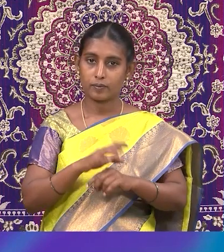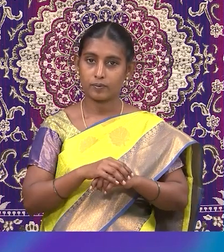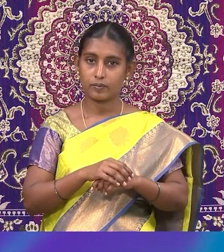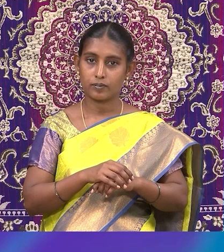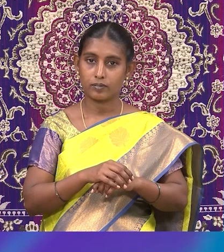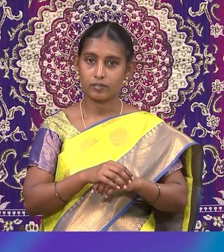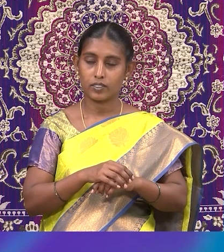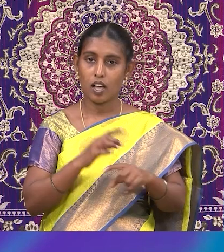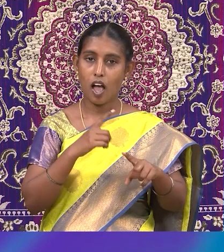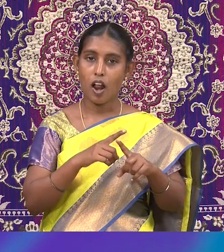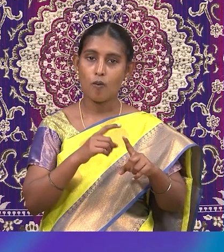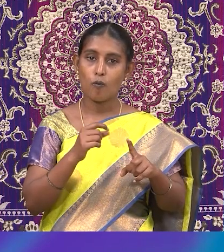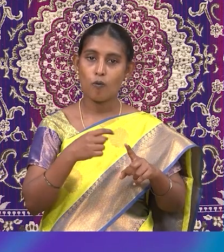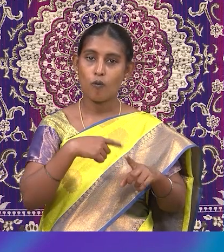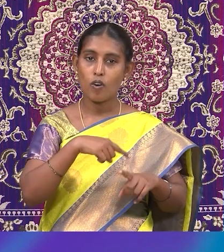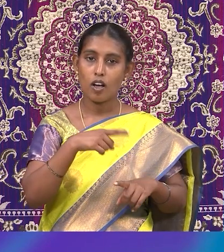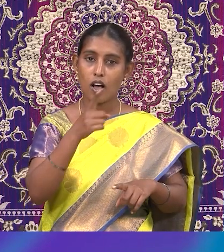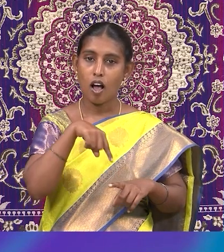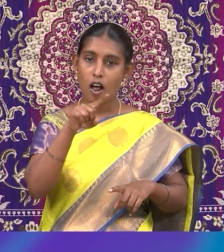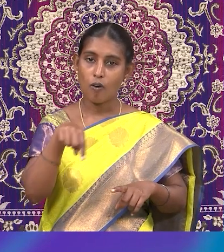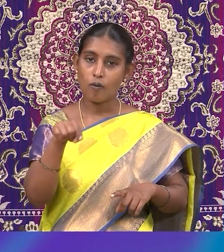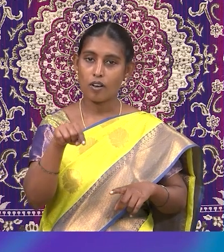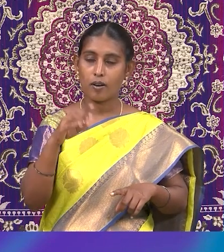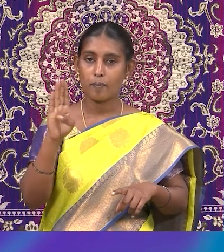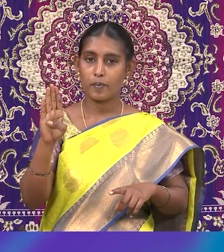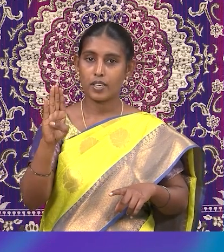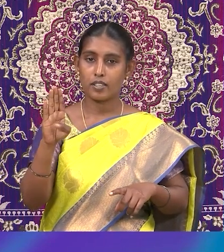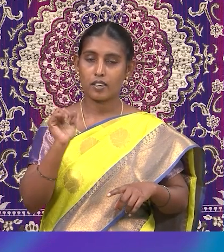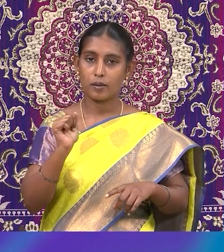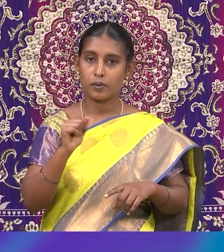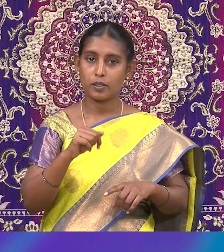ஆல்ஃபா பீட்டா என்பது மூலங்களின் பெருக்கற் பலன்,